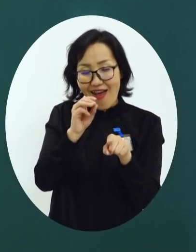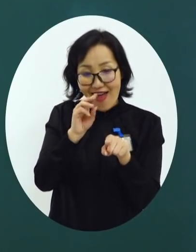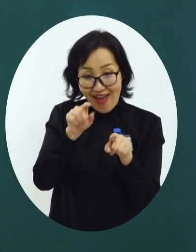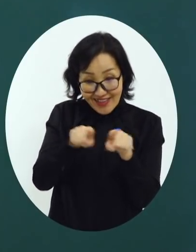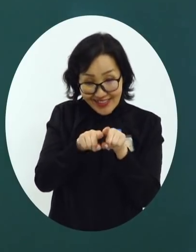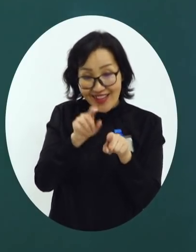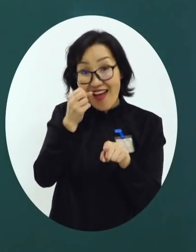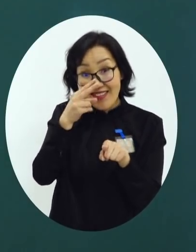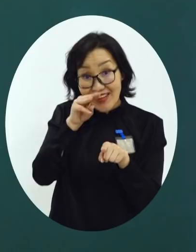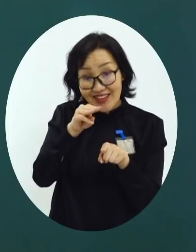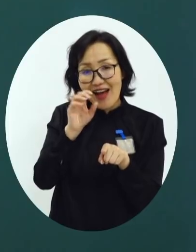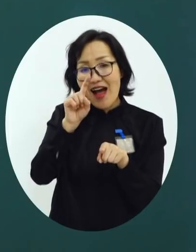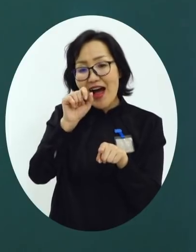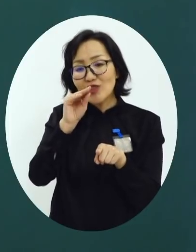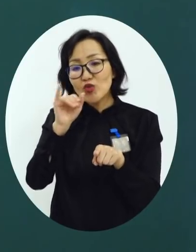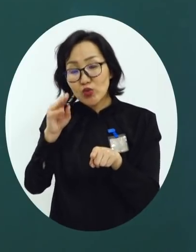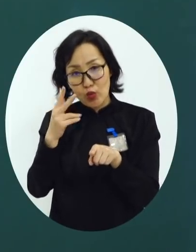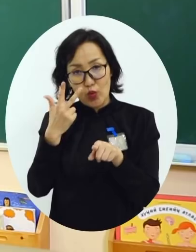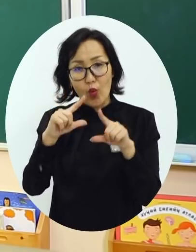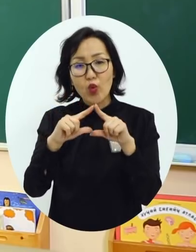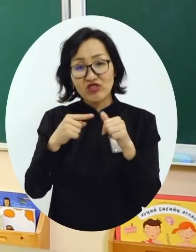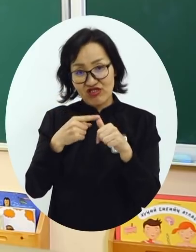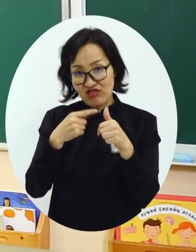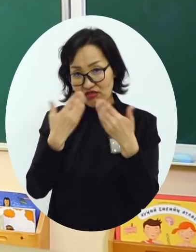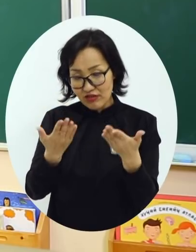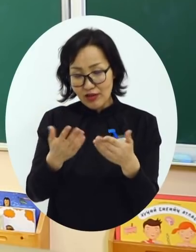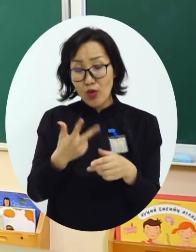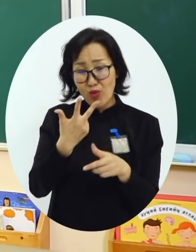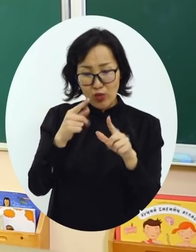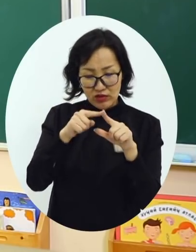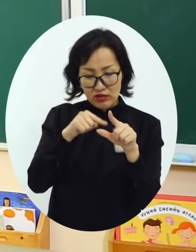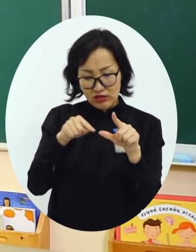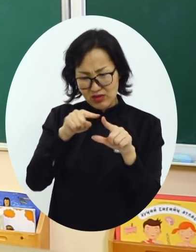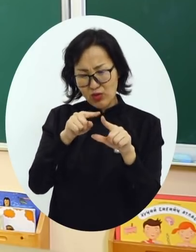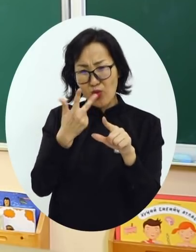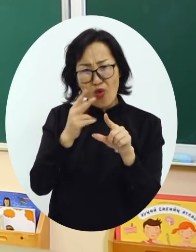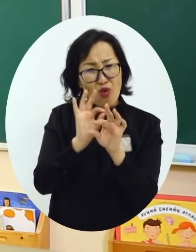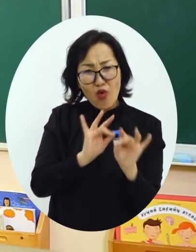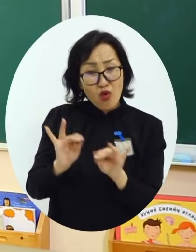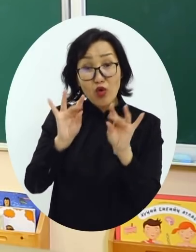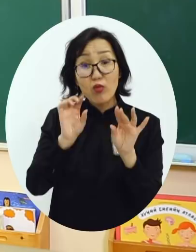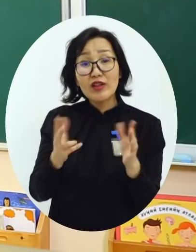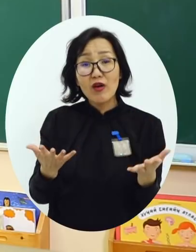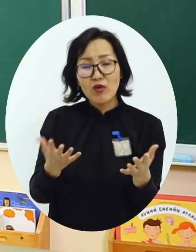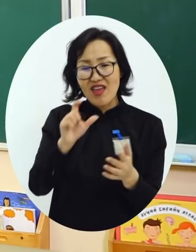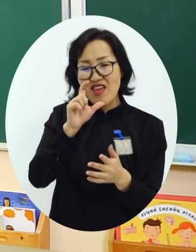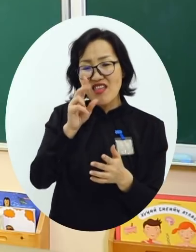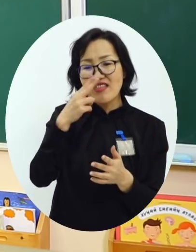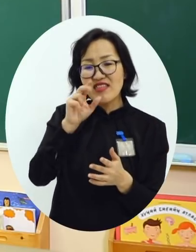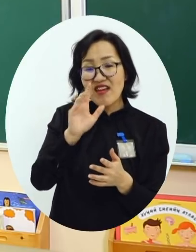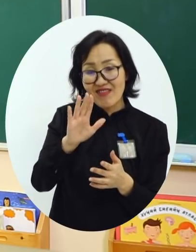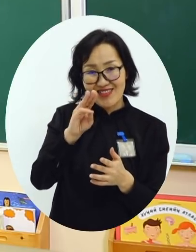Адил хажуут. Гурван тал нь гурвуулаа өөр байх юм бол тэр гурвалжин элдв талт гурвалжин гэдэг байна. Адил